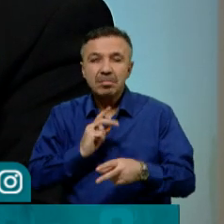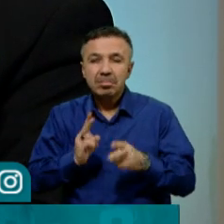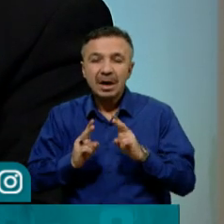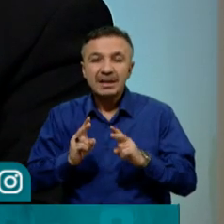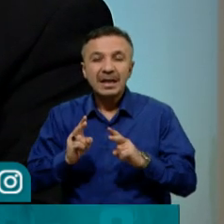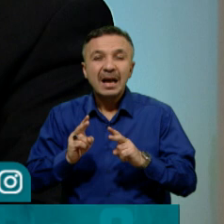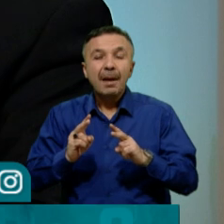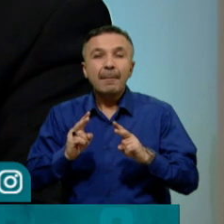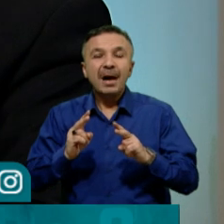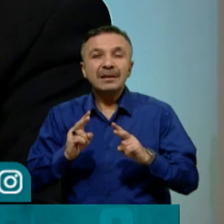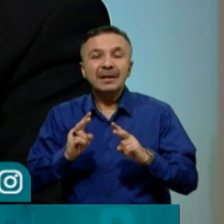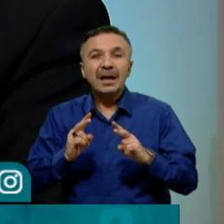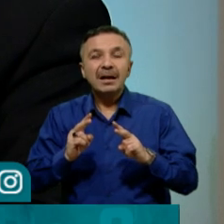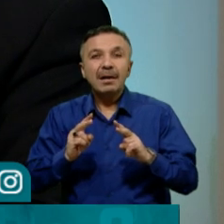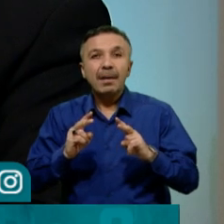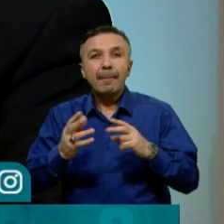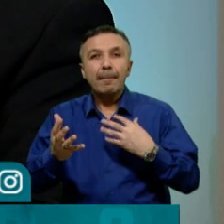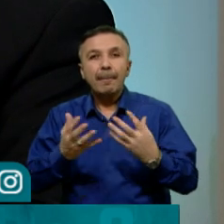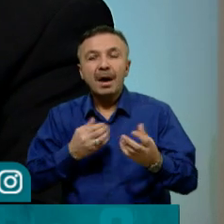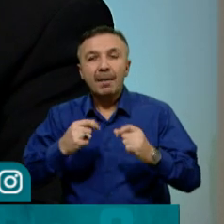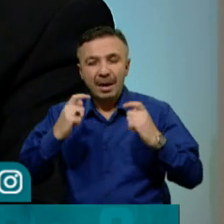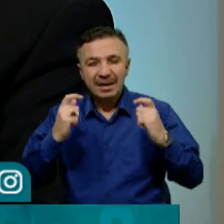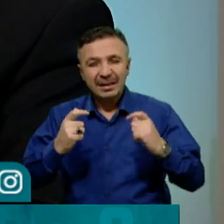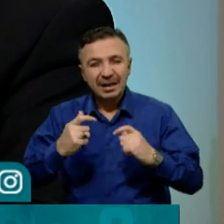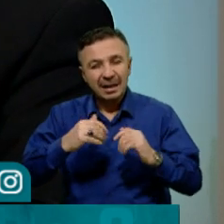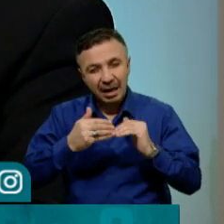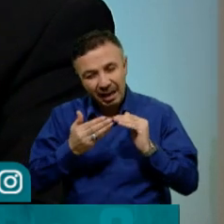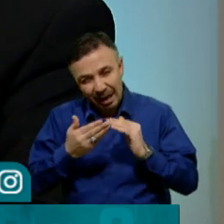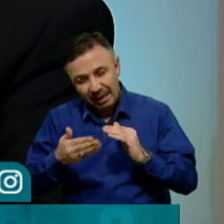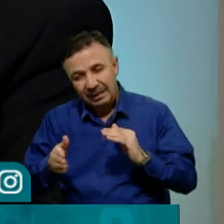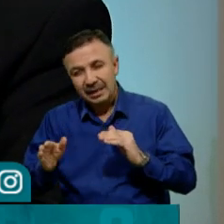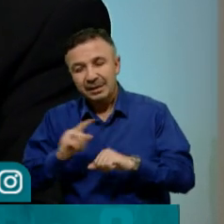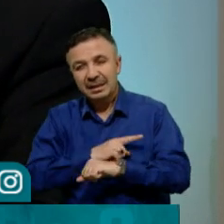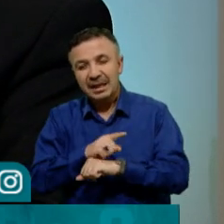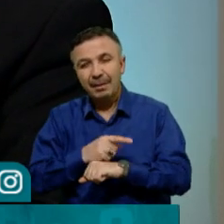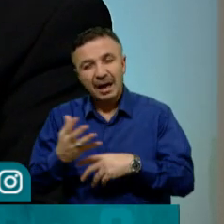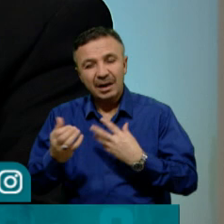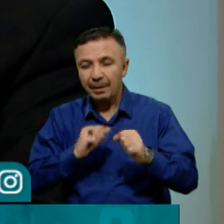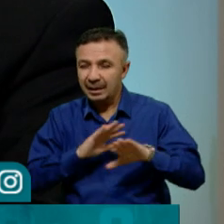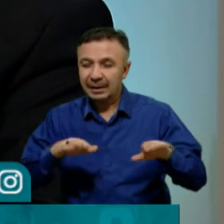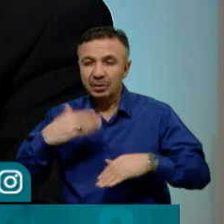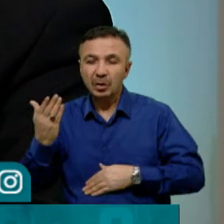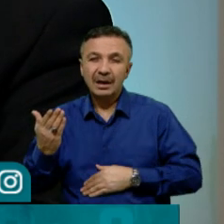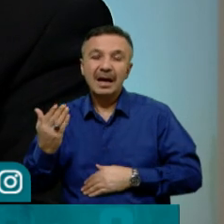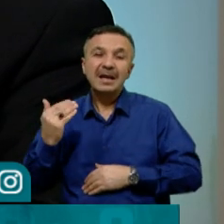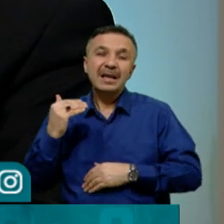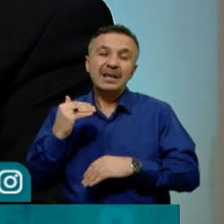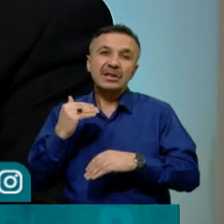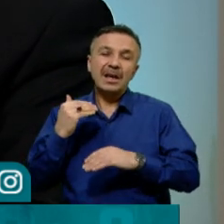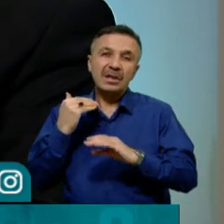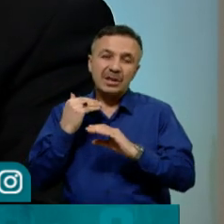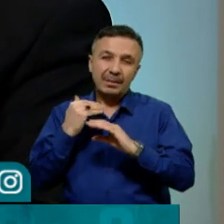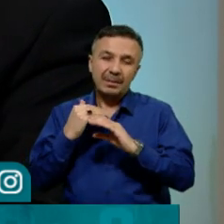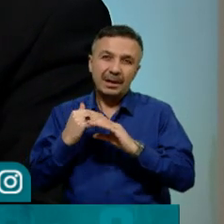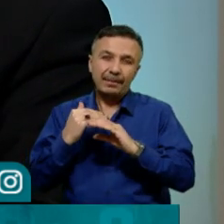ayrıldığımızda herhangi bir şekilde alışverişi tamamladıktan sonra cebimize bir mesaj gelir bu